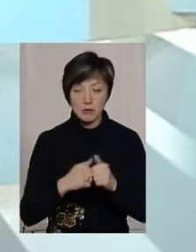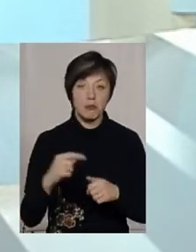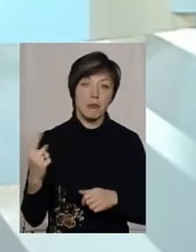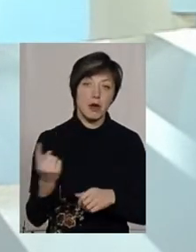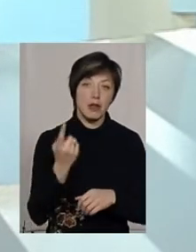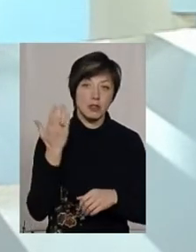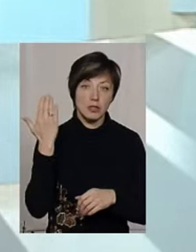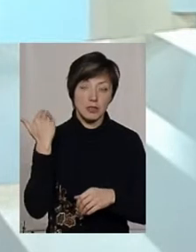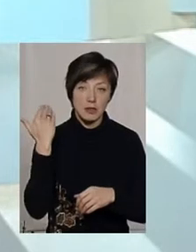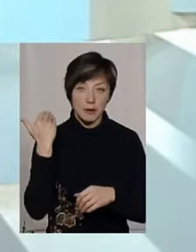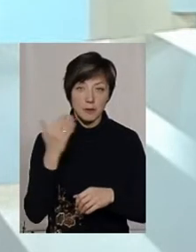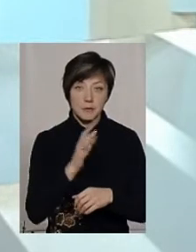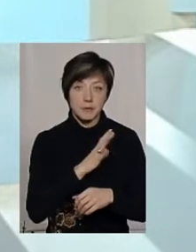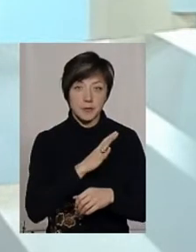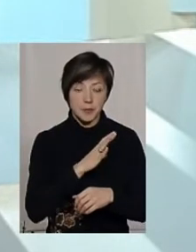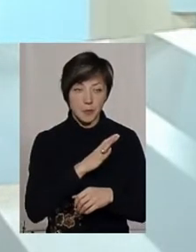тих